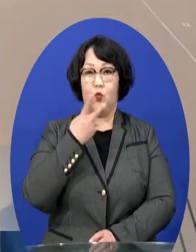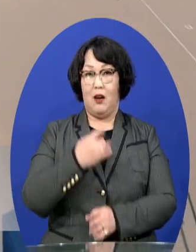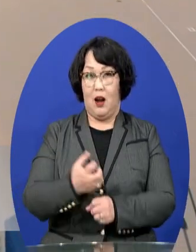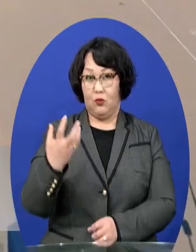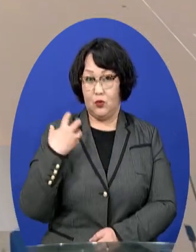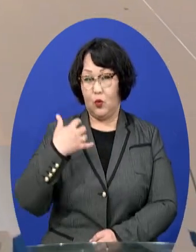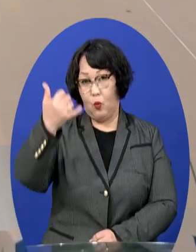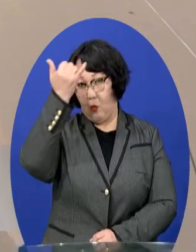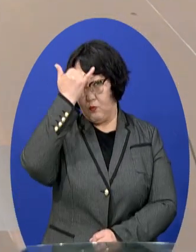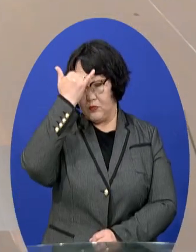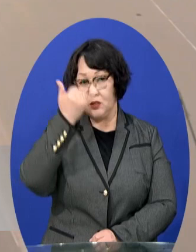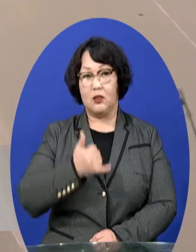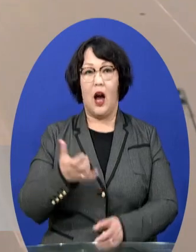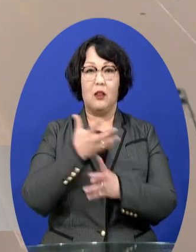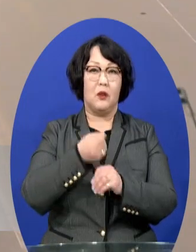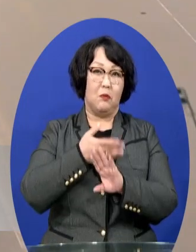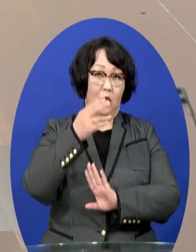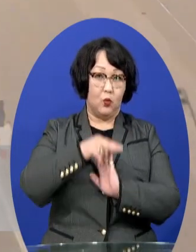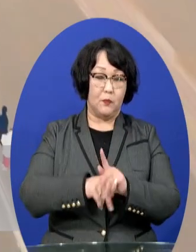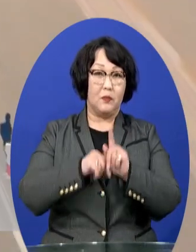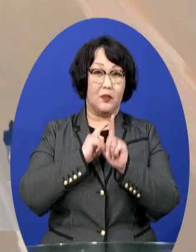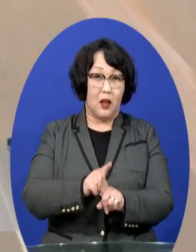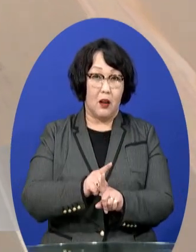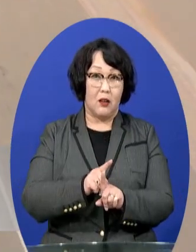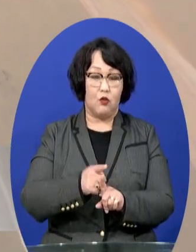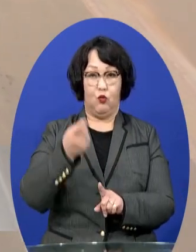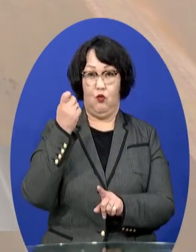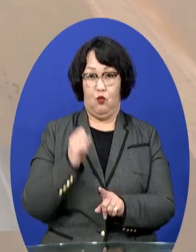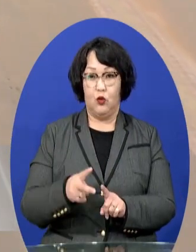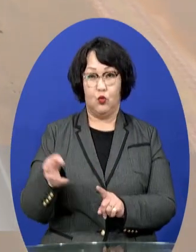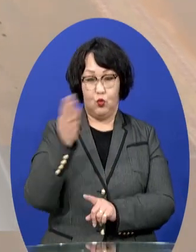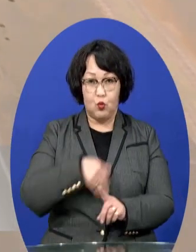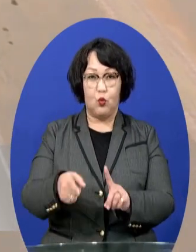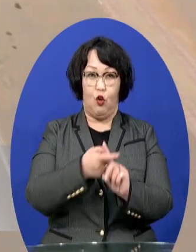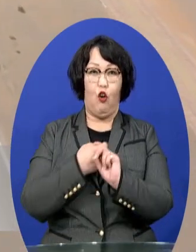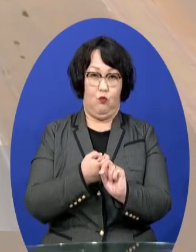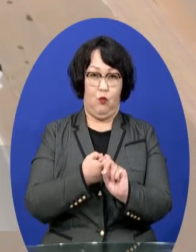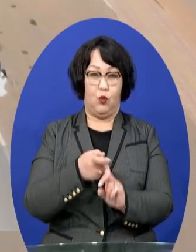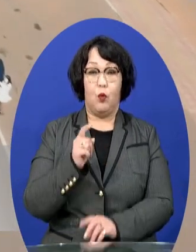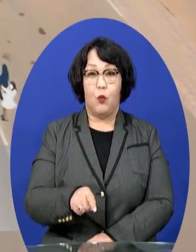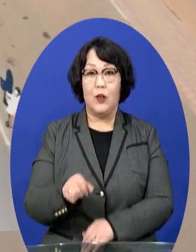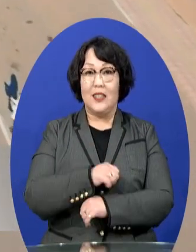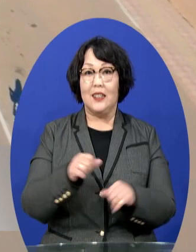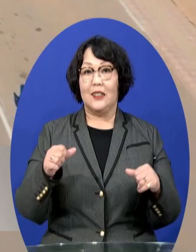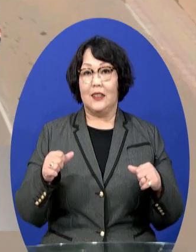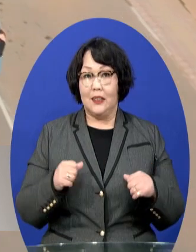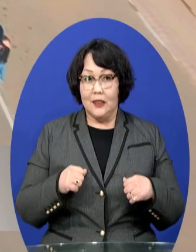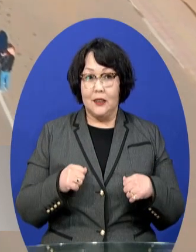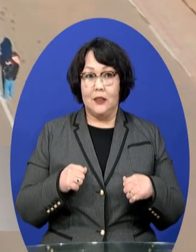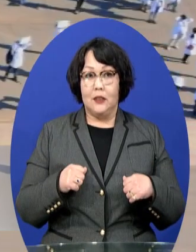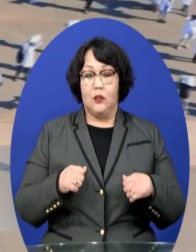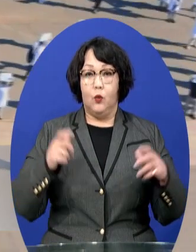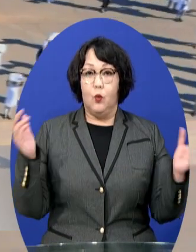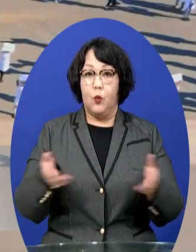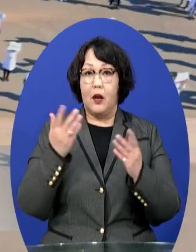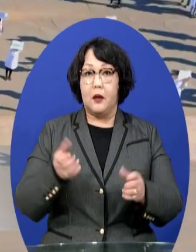за ухамсар, за халдвар хамгааллын дэглэмээ сахиж байгаа энэ байдлаа салшгүй холбоотой. Тиймээс иргэдтэй